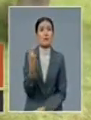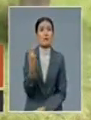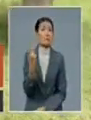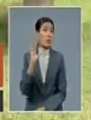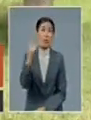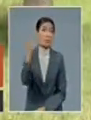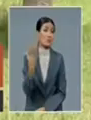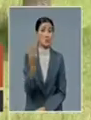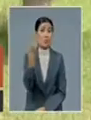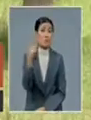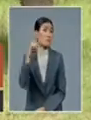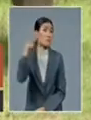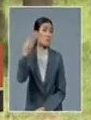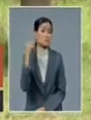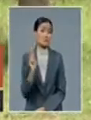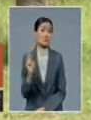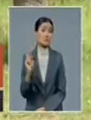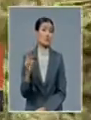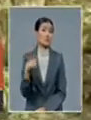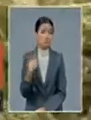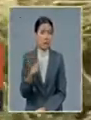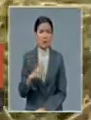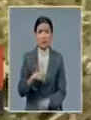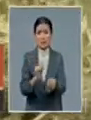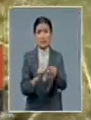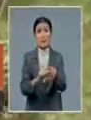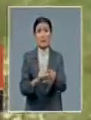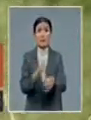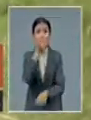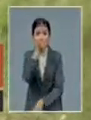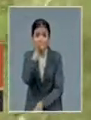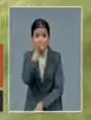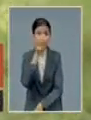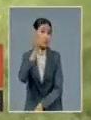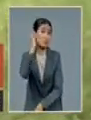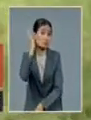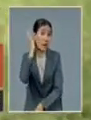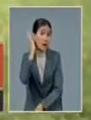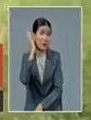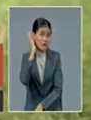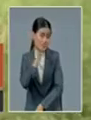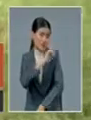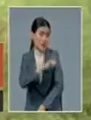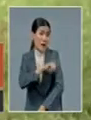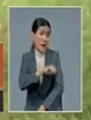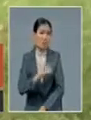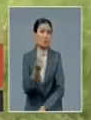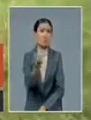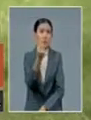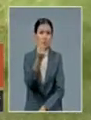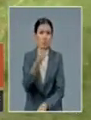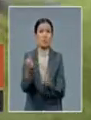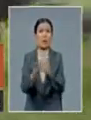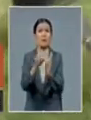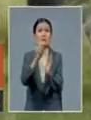ล้วก็เป็นเพศเมียทั้งคู่เจ้าซูดานก็เลยถือเป็นแรดขาวเหนือเพศผู้ตัวสุดท้ายเจ้าหน้าที่อนุรักษ์สัตว์ที่ทำหน้าที่